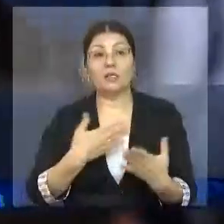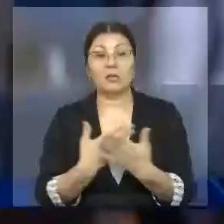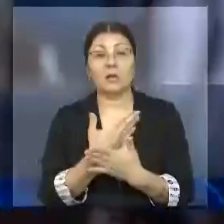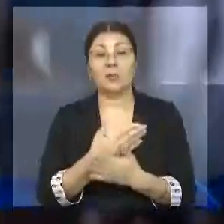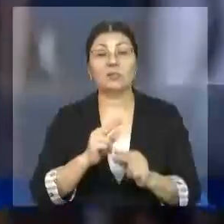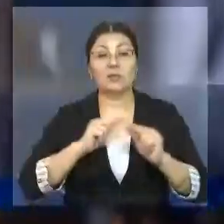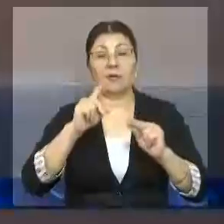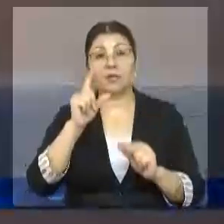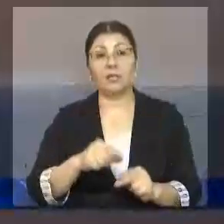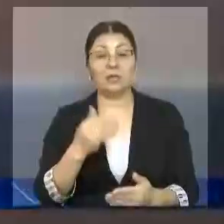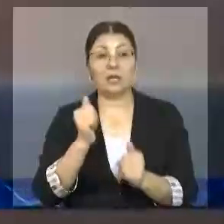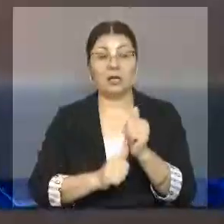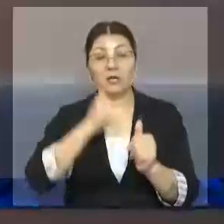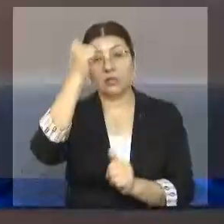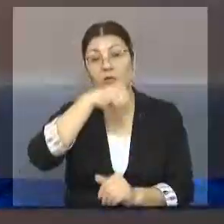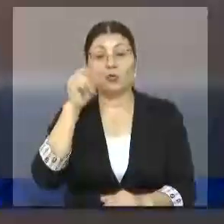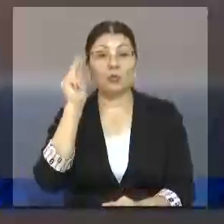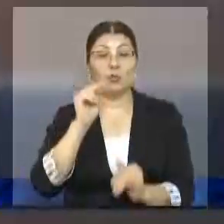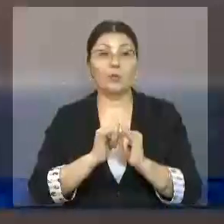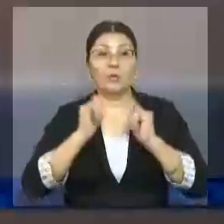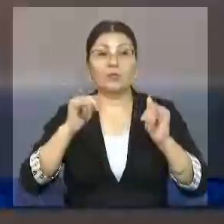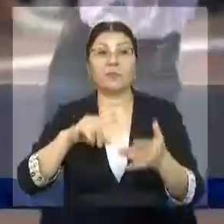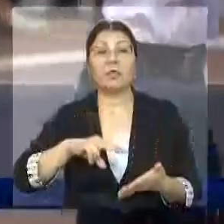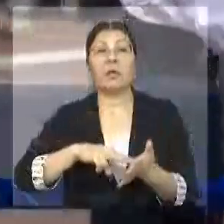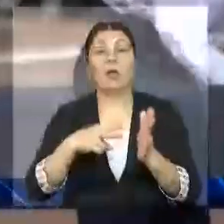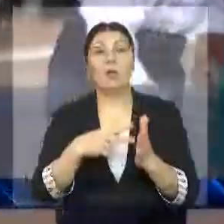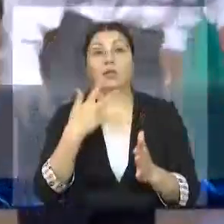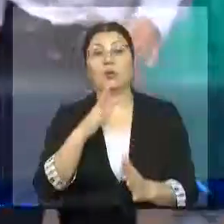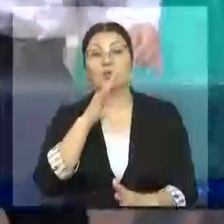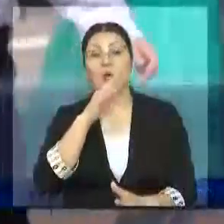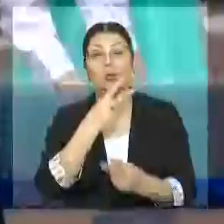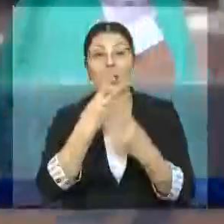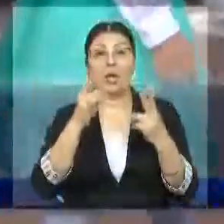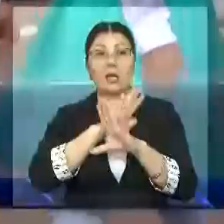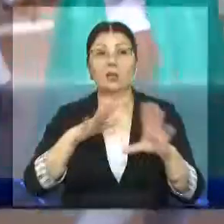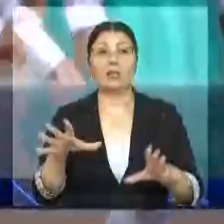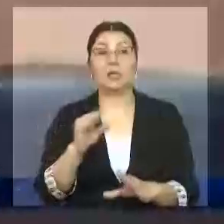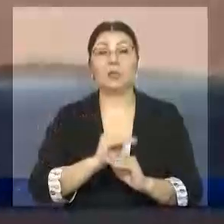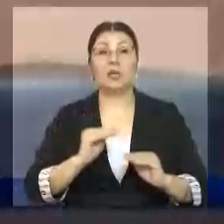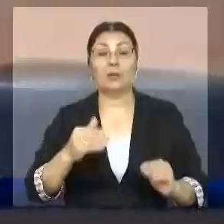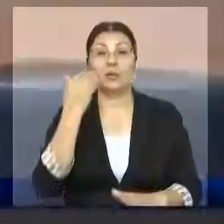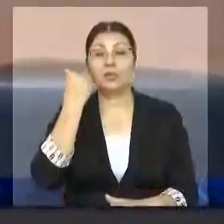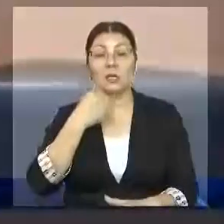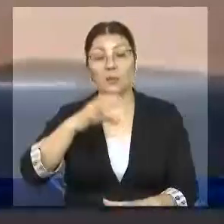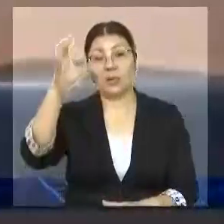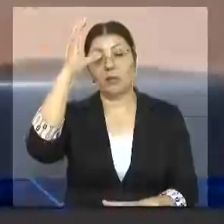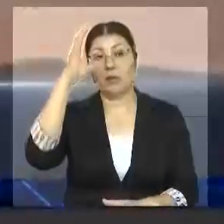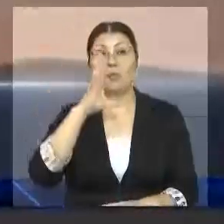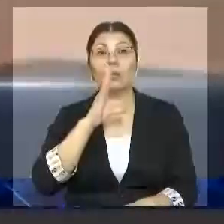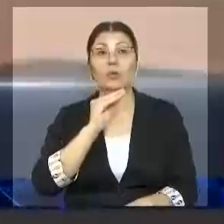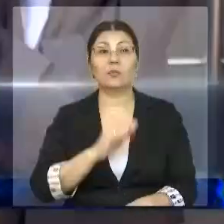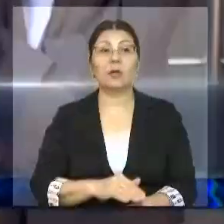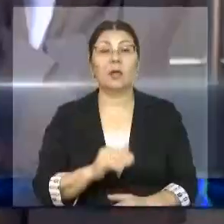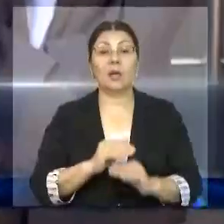жыл сайын біліктілігін артырып, білімін жетілдіреді. Мақсат – мектептің үш ауысымдылығына қарамастан барлық балаға сапалы білім беріп үлгеру.